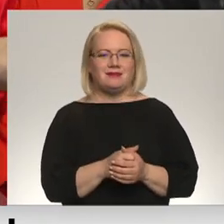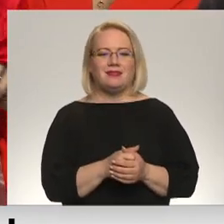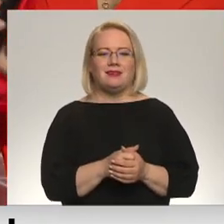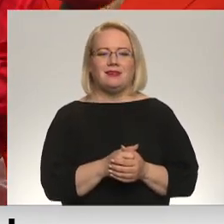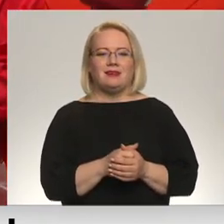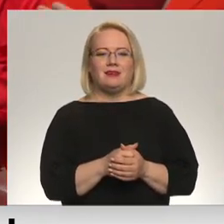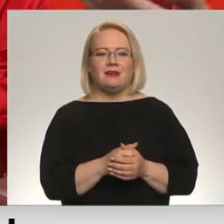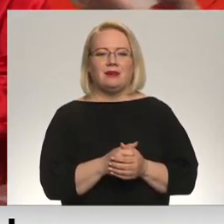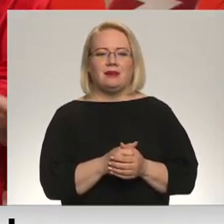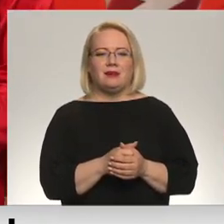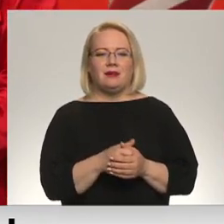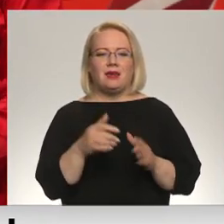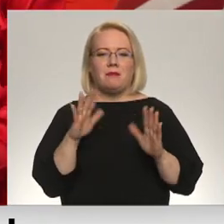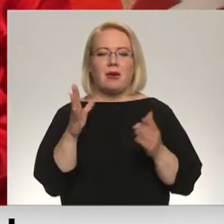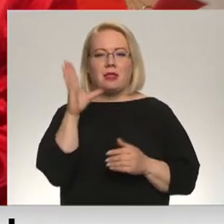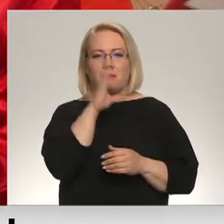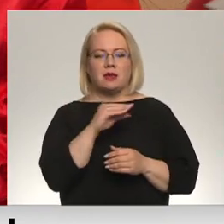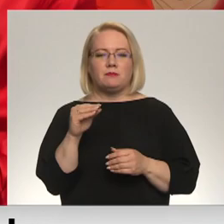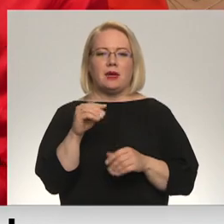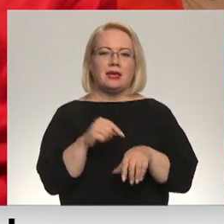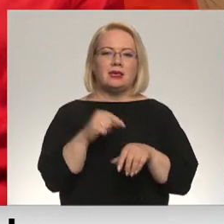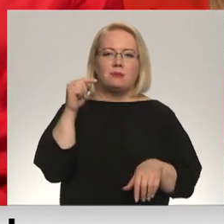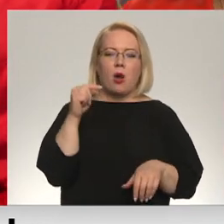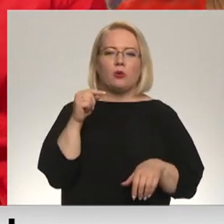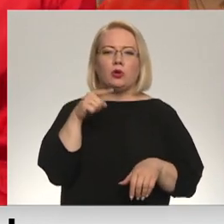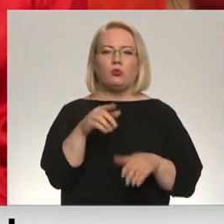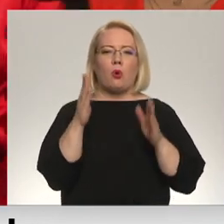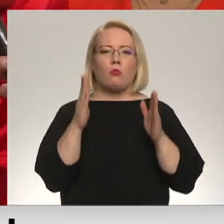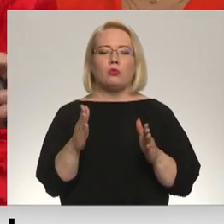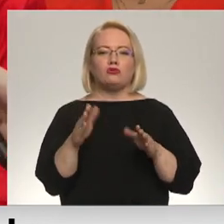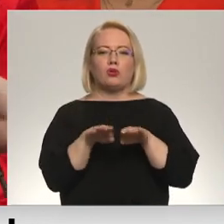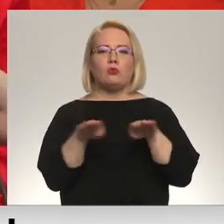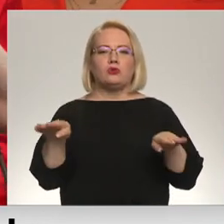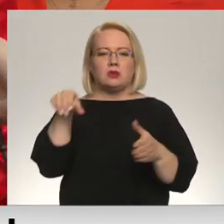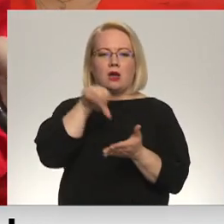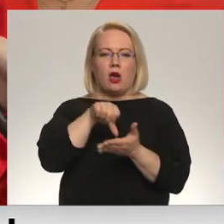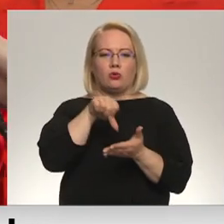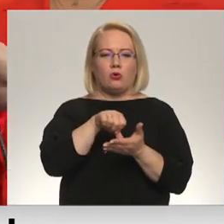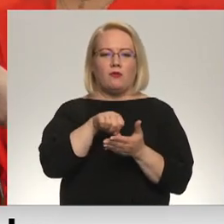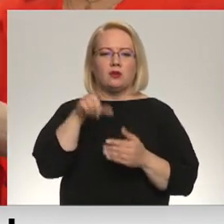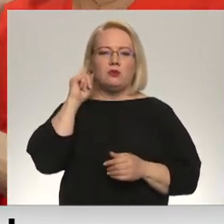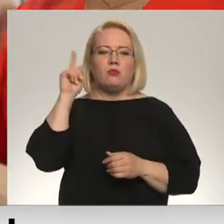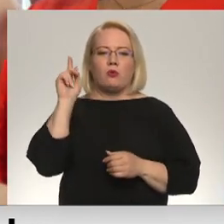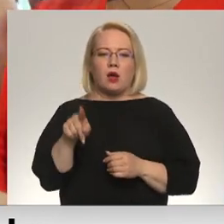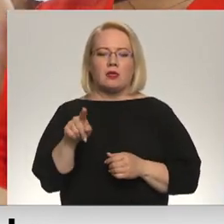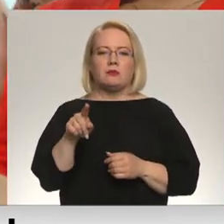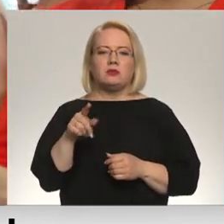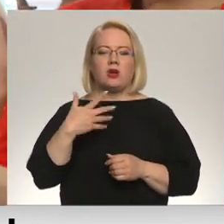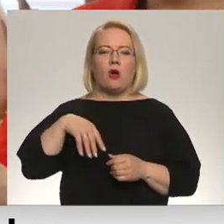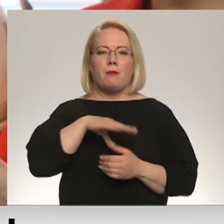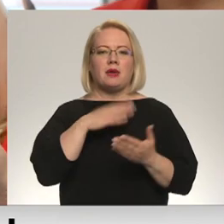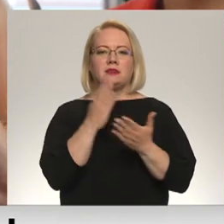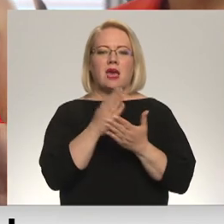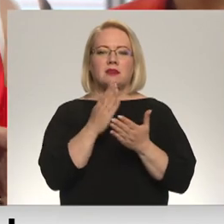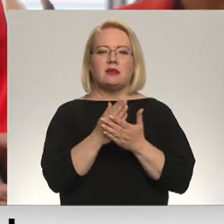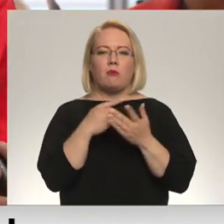kādā. Bet arī paspējāt nobaudīt, izbaudīt to būšanu skatuves. Bet, protams, tas ir, kā jau mēs runājuši, esam tā lielākā